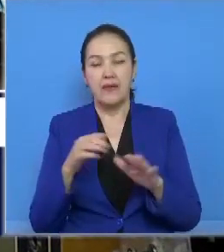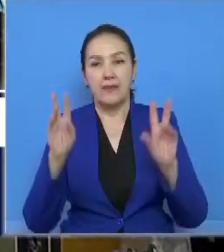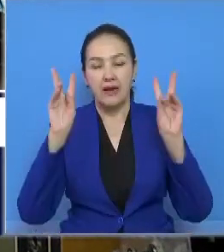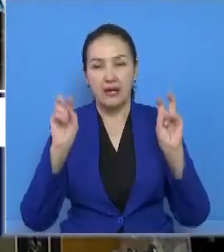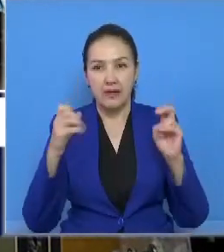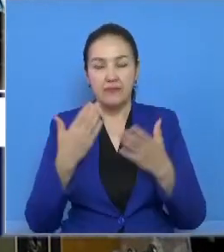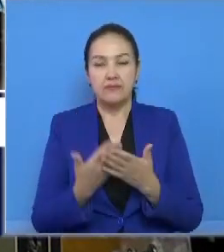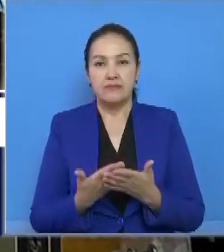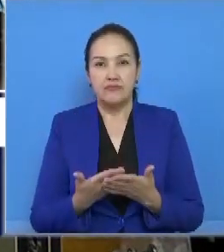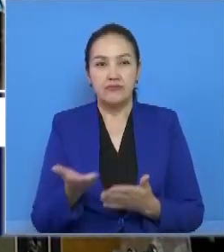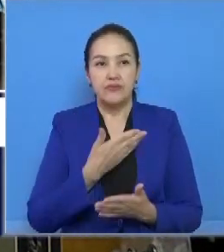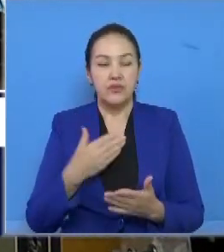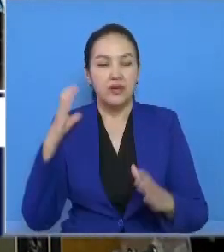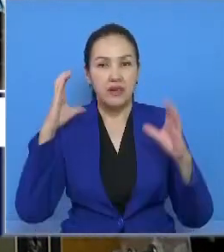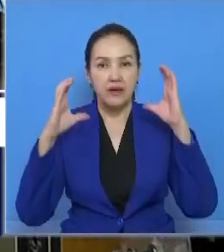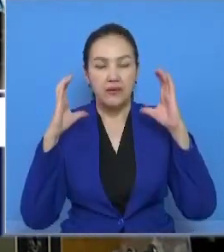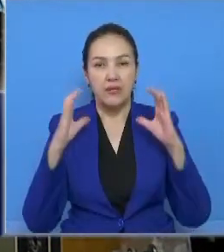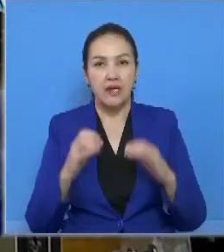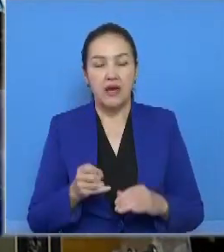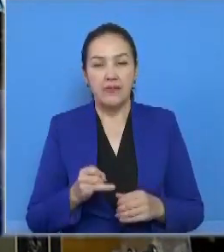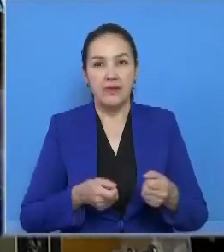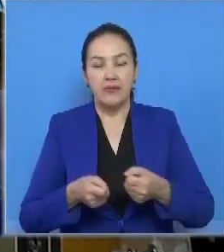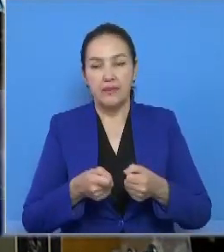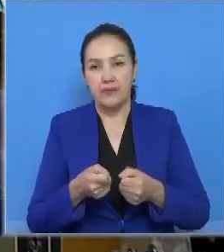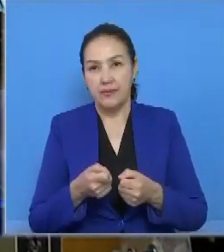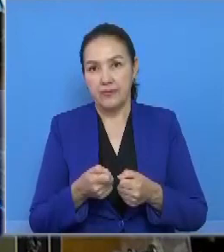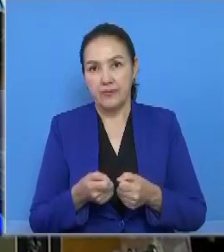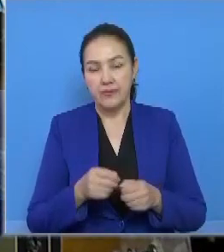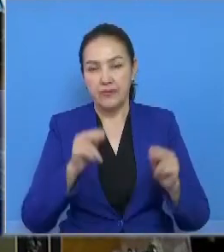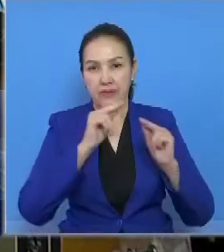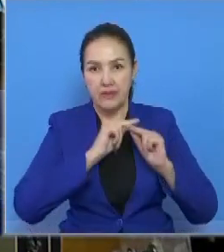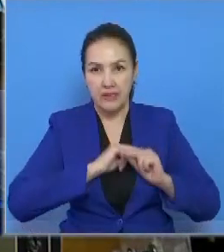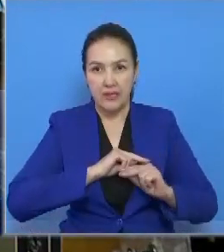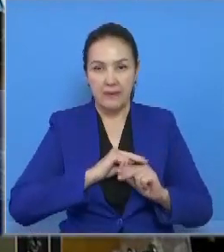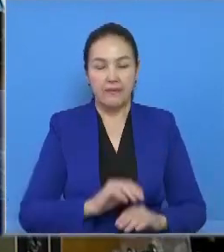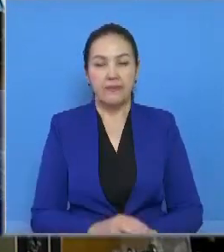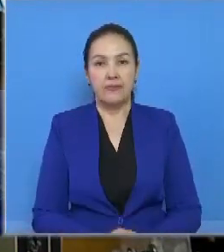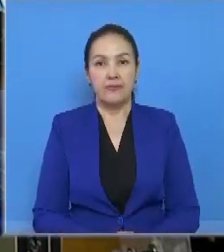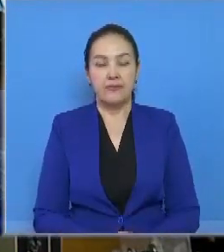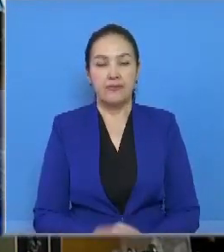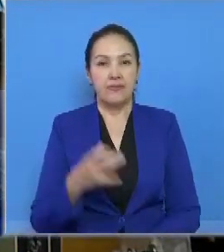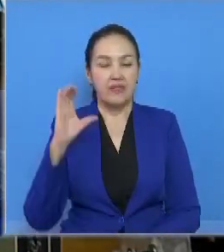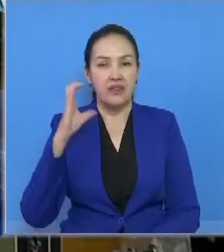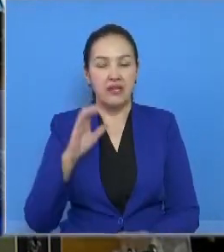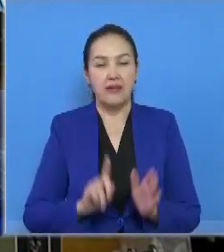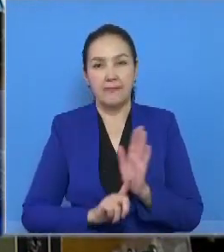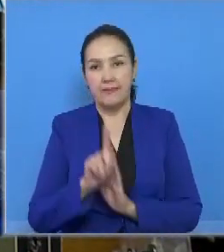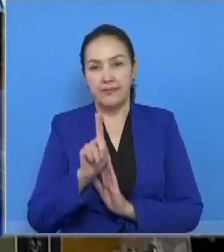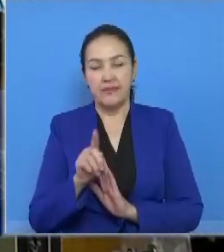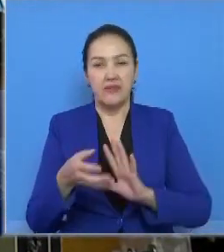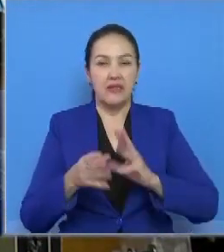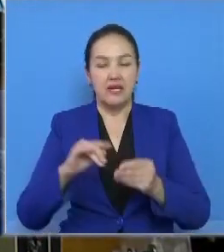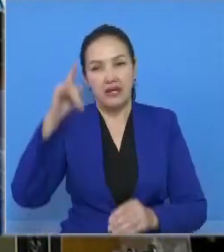ата-аналар академиясын біздің институт оператор боп жұмыс істейді. 42-ден бастап